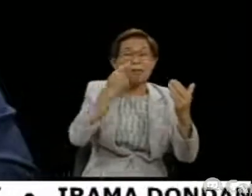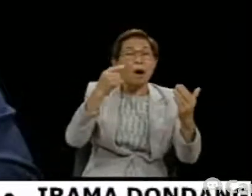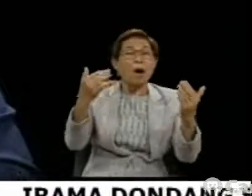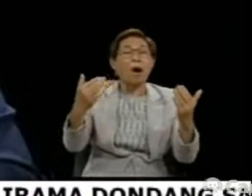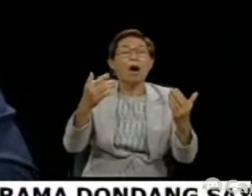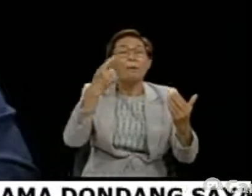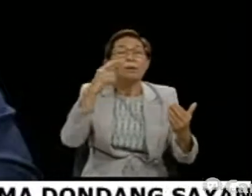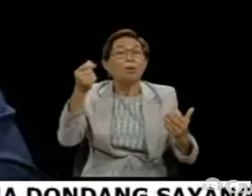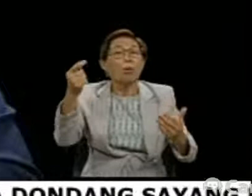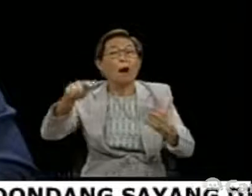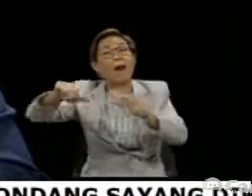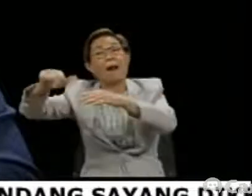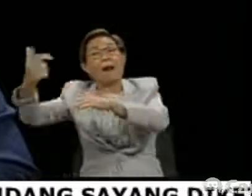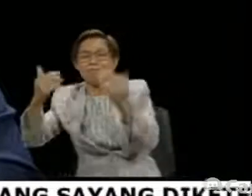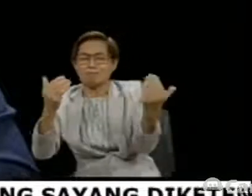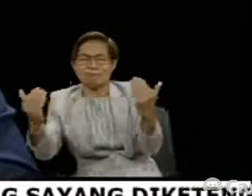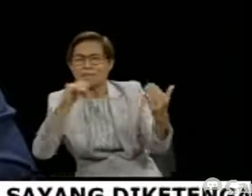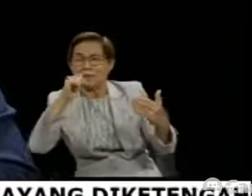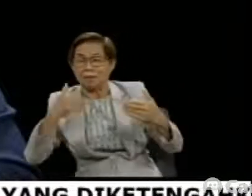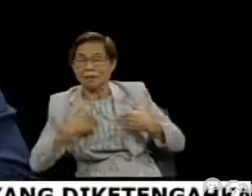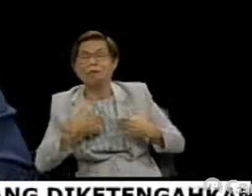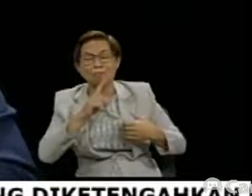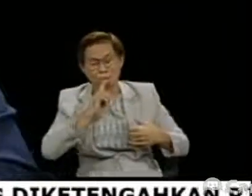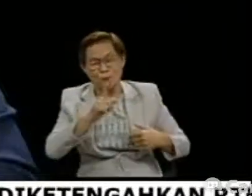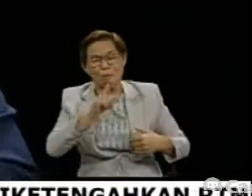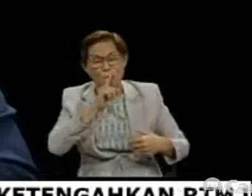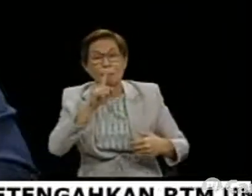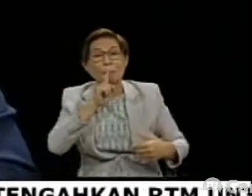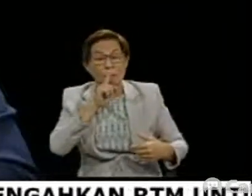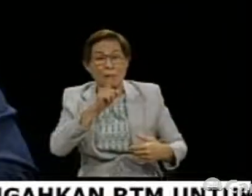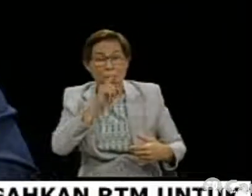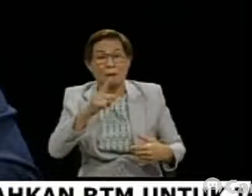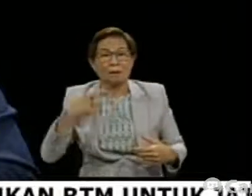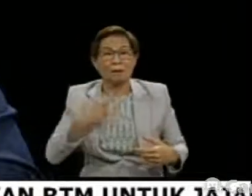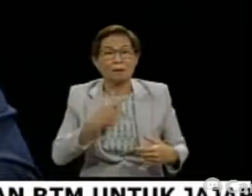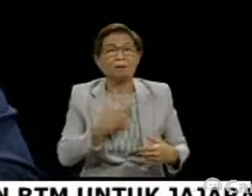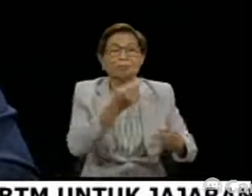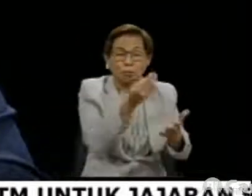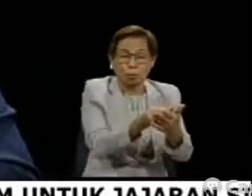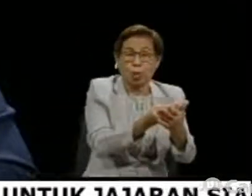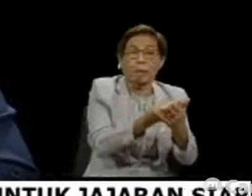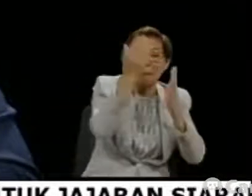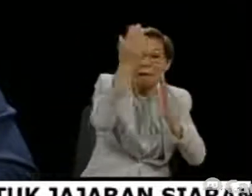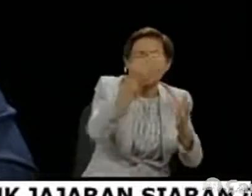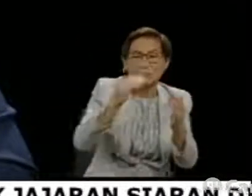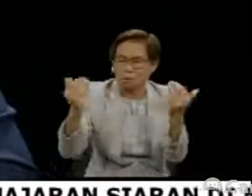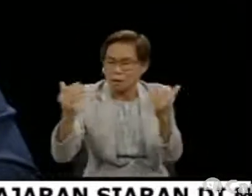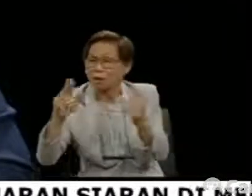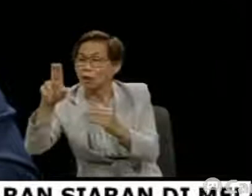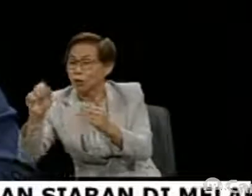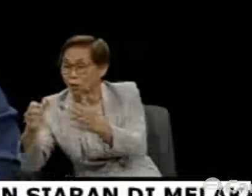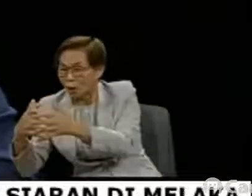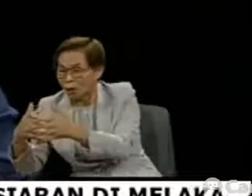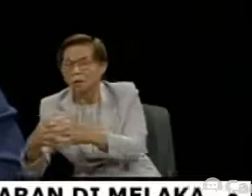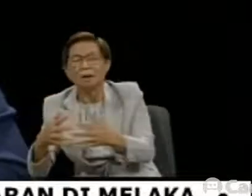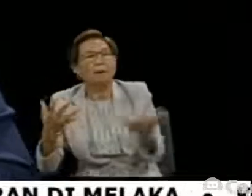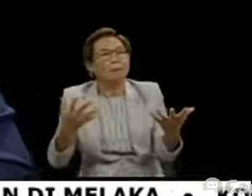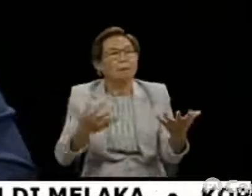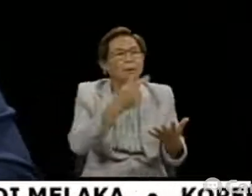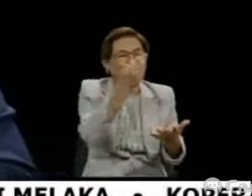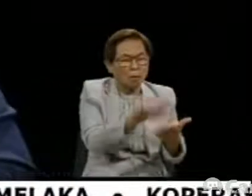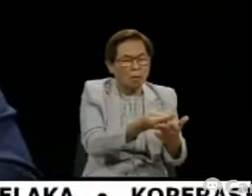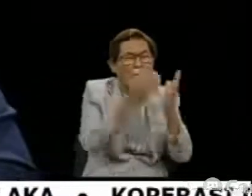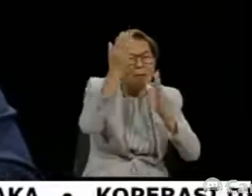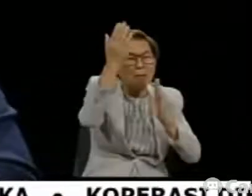asing yang lainnya memanglah kalau kita bandingkan meninggi dengan juga Solo sehingga kesannya akibatnya